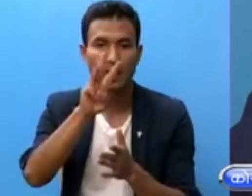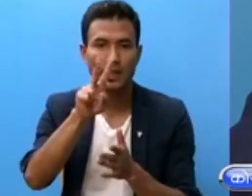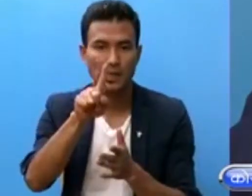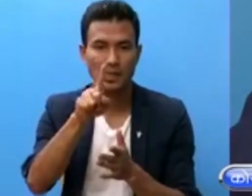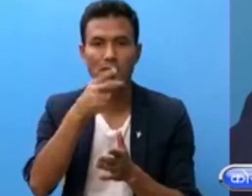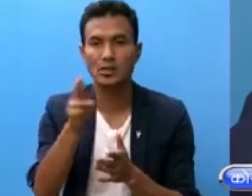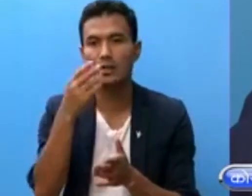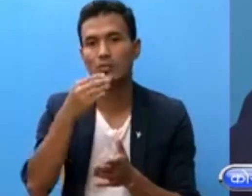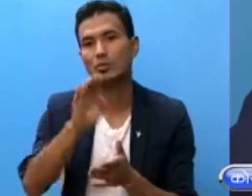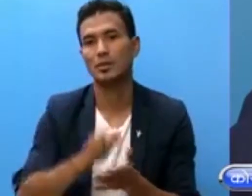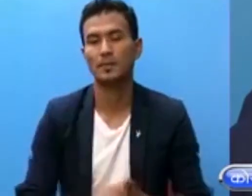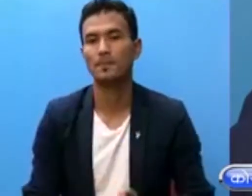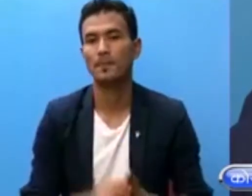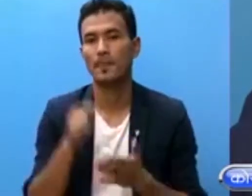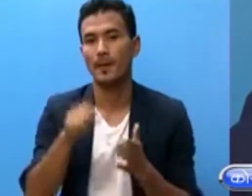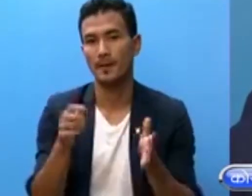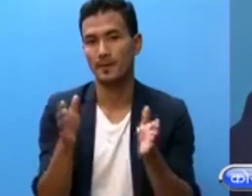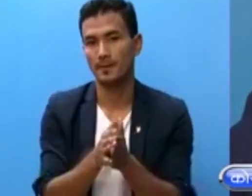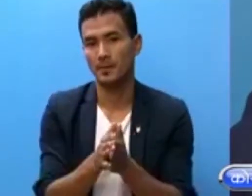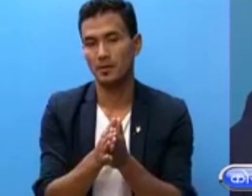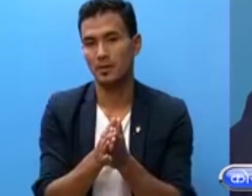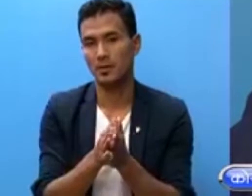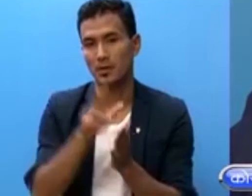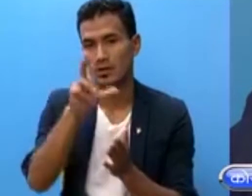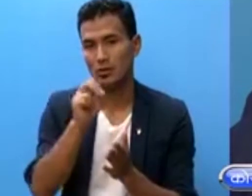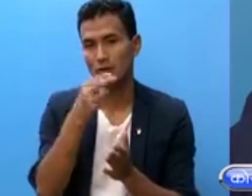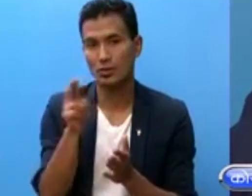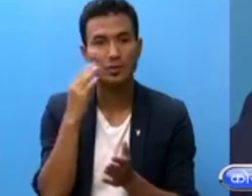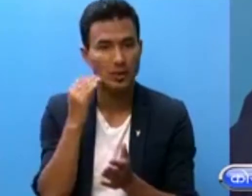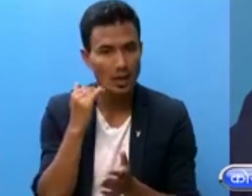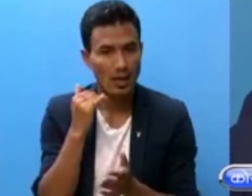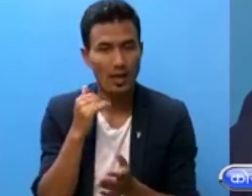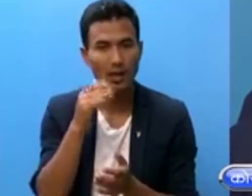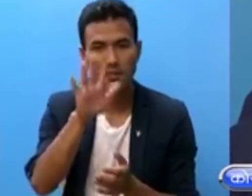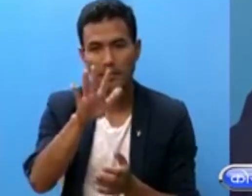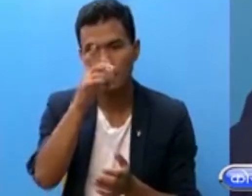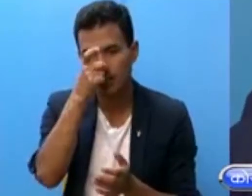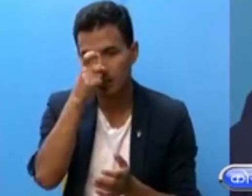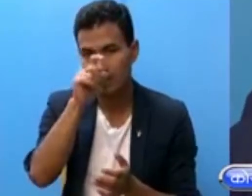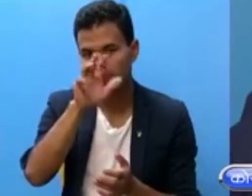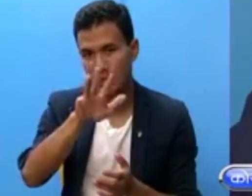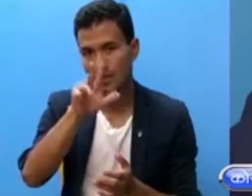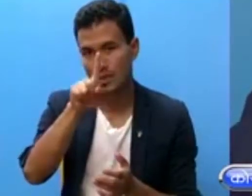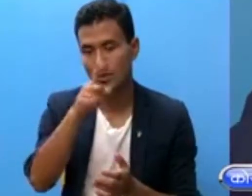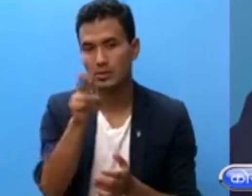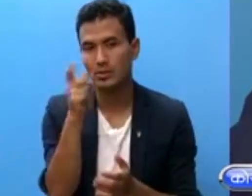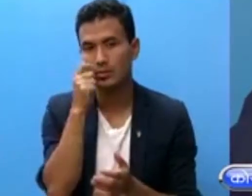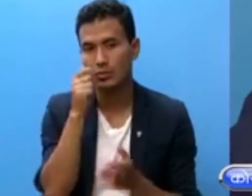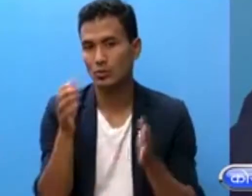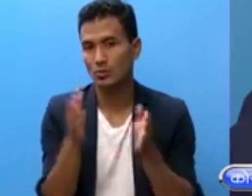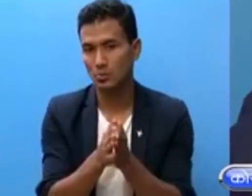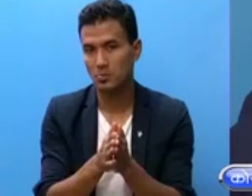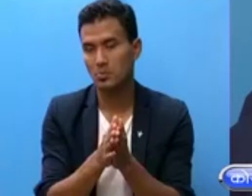31 जना हुनुहुन्छ। र आजको जम्मा 80 जना महिला र 591 जना पुरुष